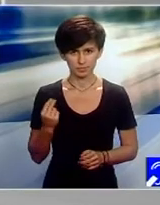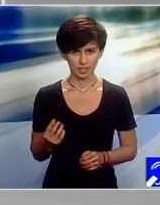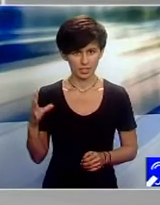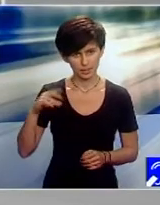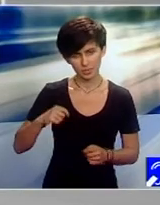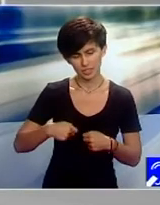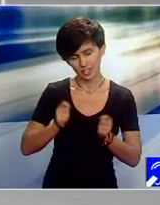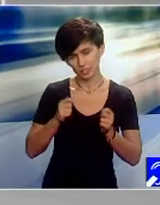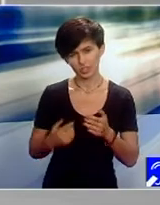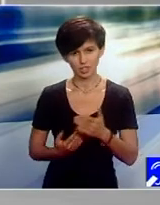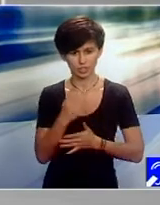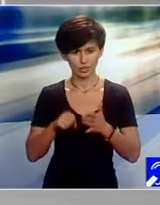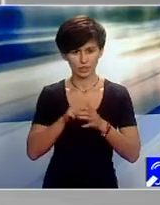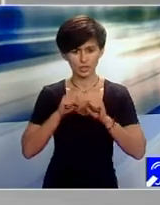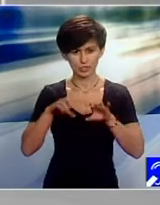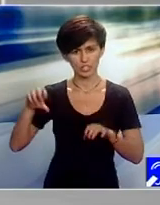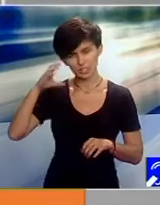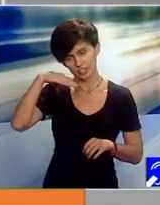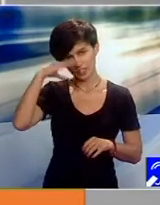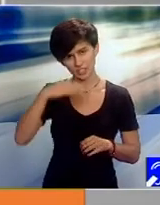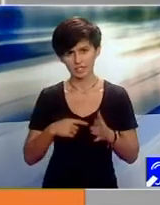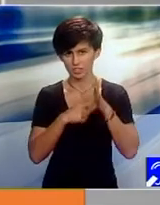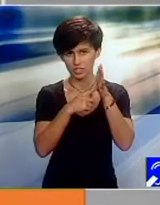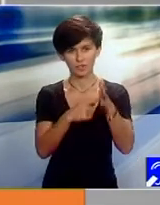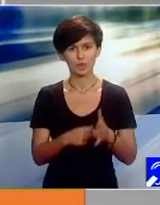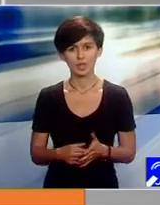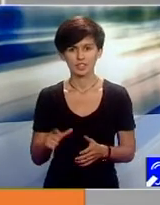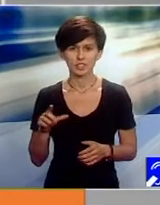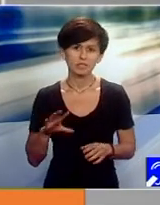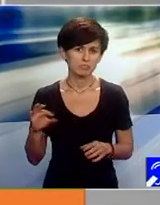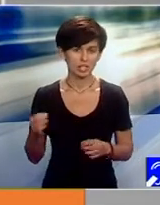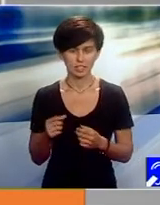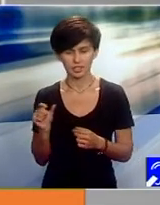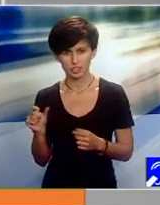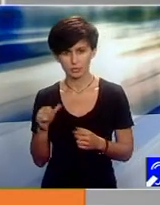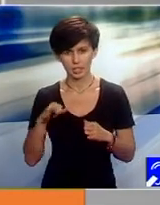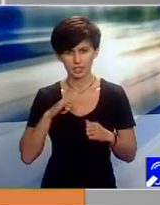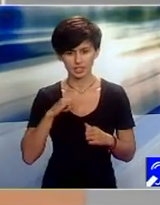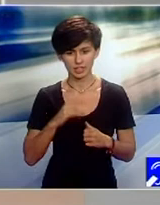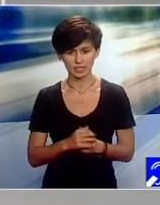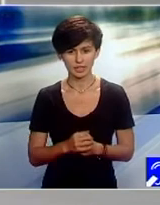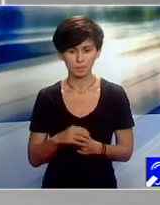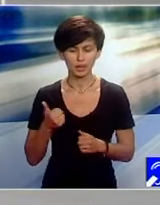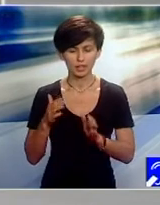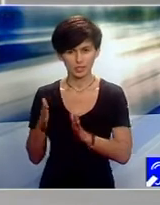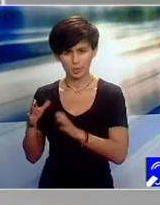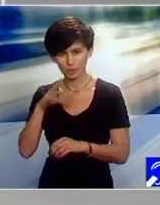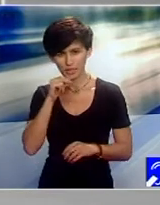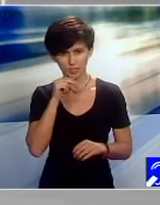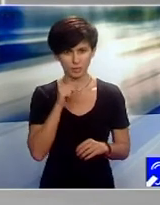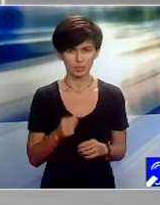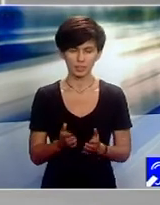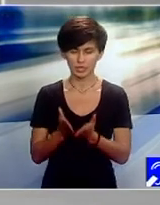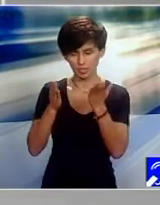Bună seara tuturor, o nouă ediție Transilvania la zi începe și vă aduce în atenție și azi alte câteva subiecte de interes. În prima parte vom vorbi despre marcarea